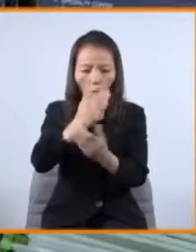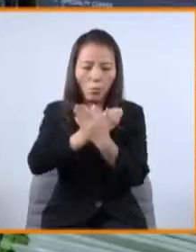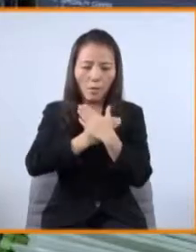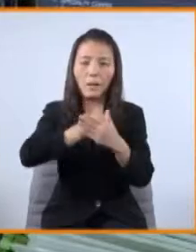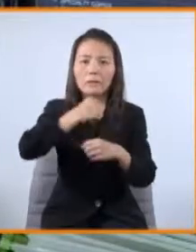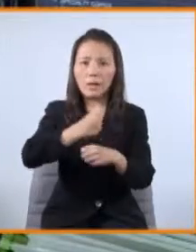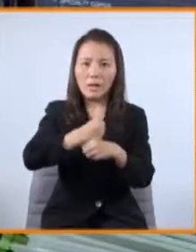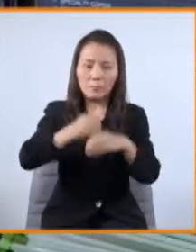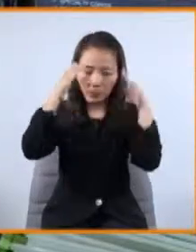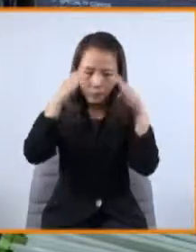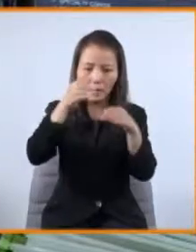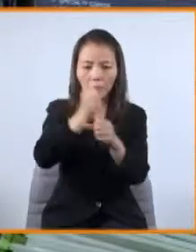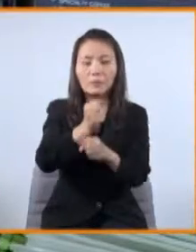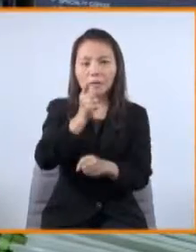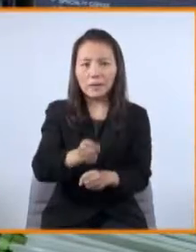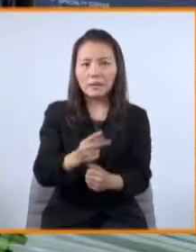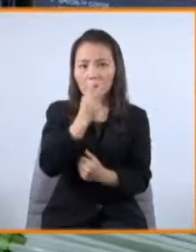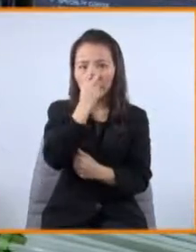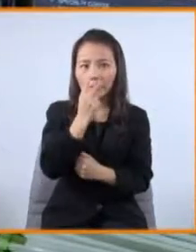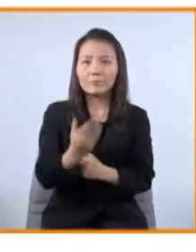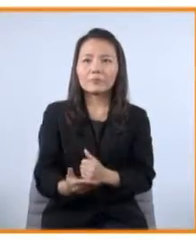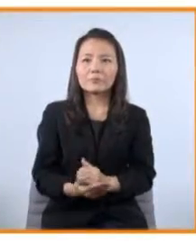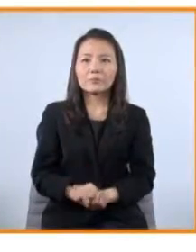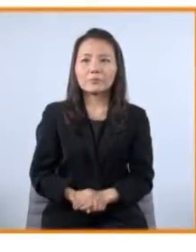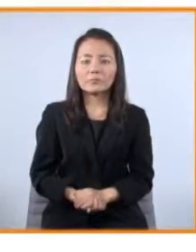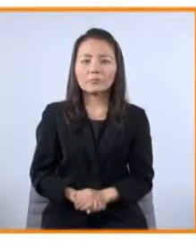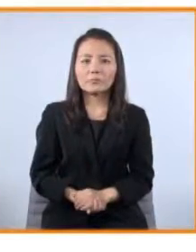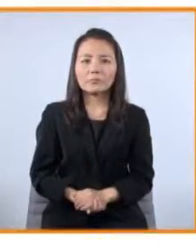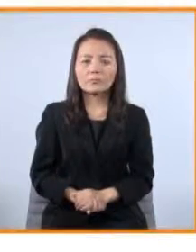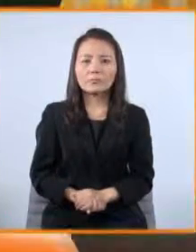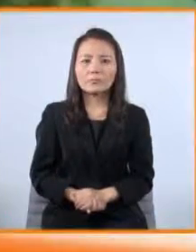แล้วก็ความตั้งใจจริงๆไปติดตามพร้อมกันเลยค่ะ